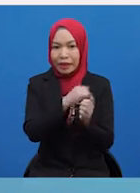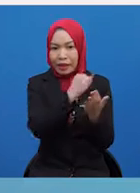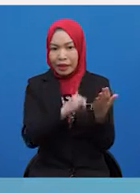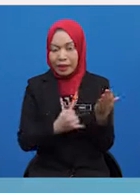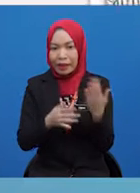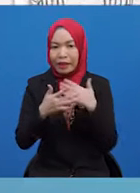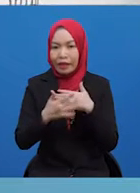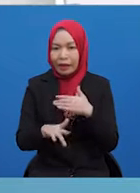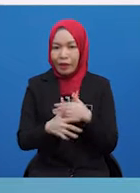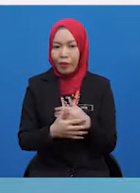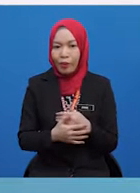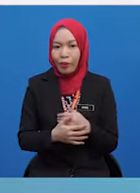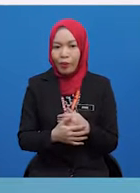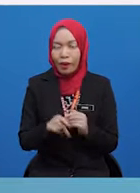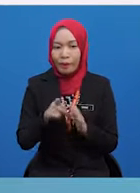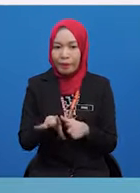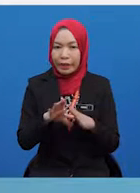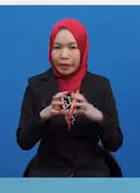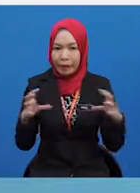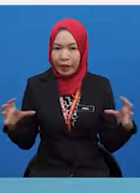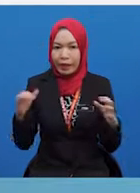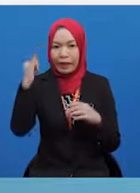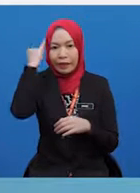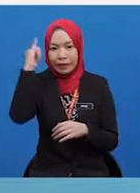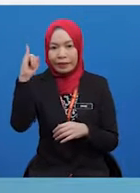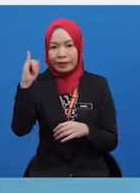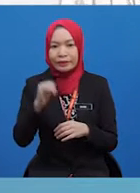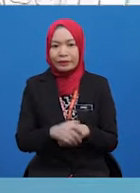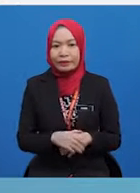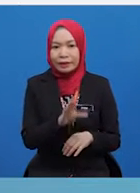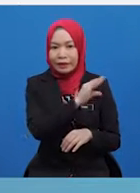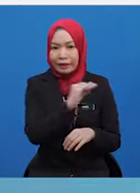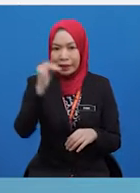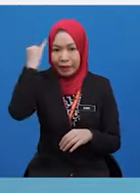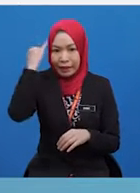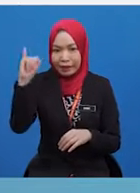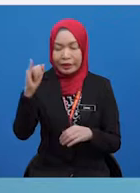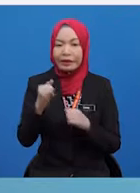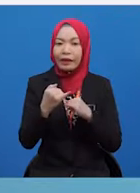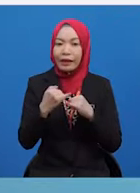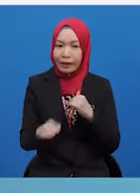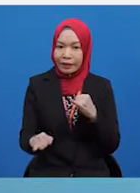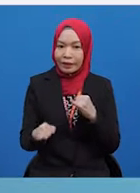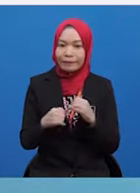awal, perkembangan idea dan idea akhir.